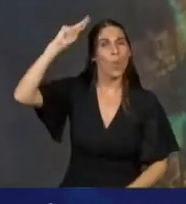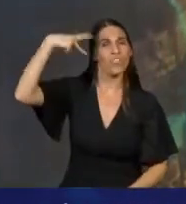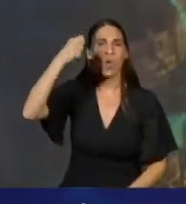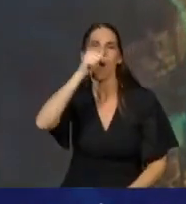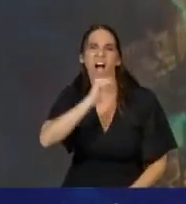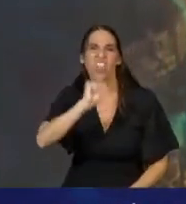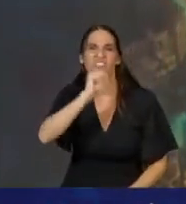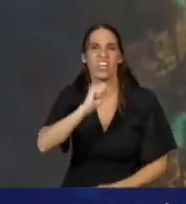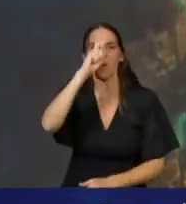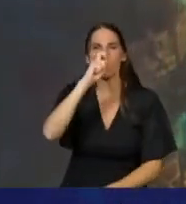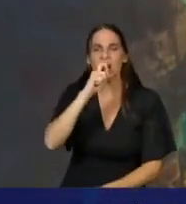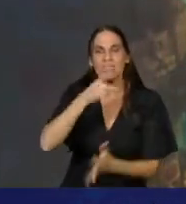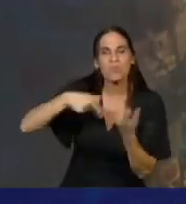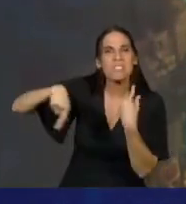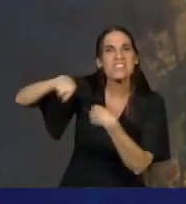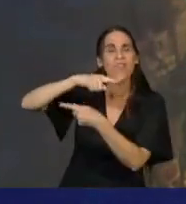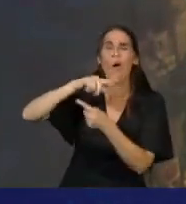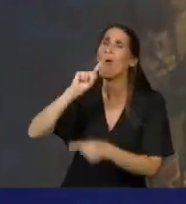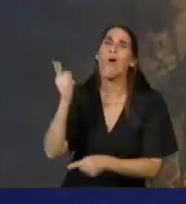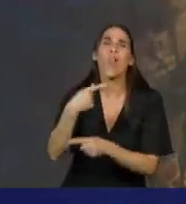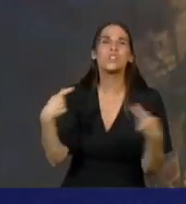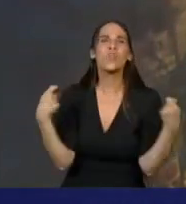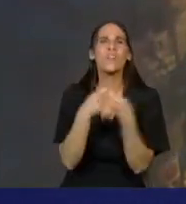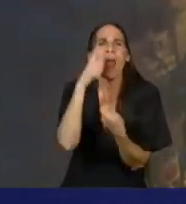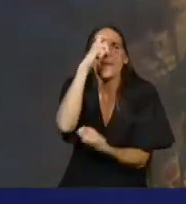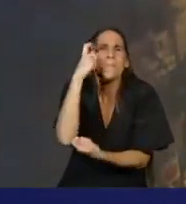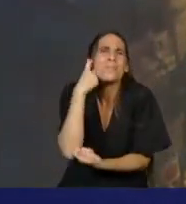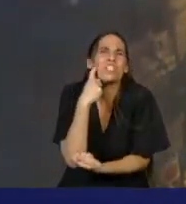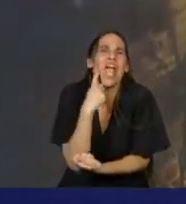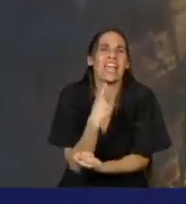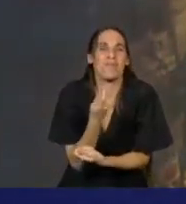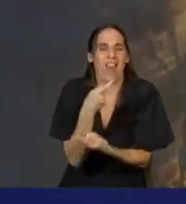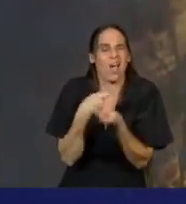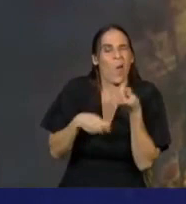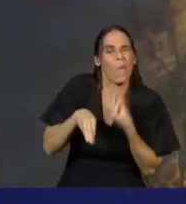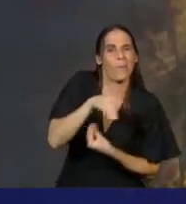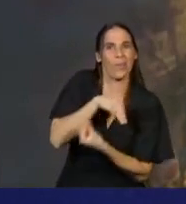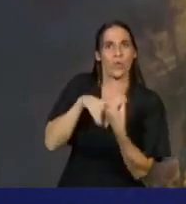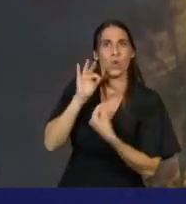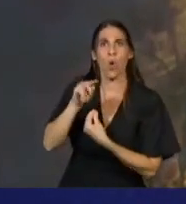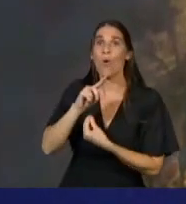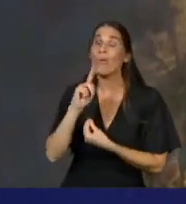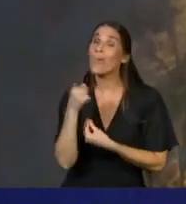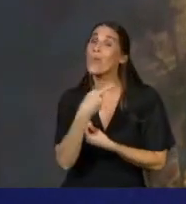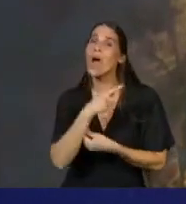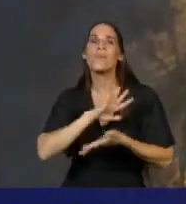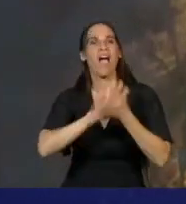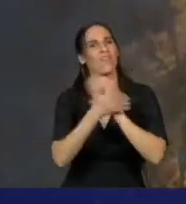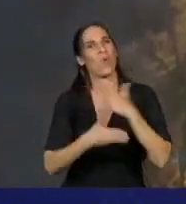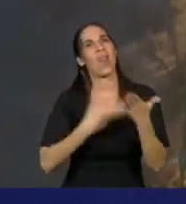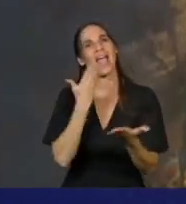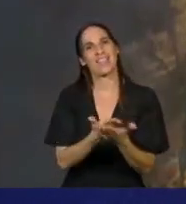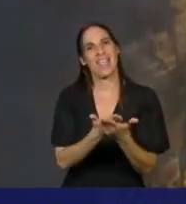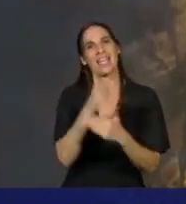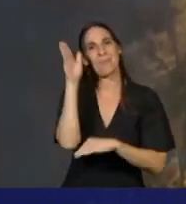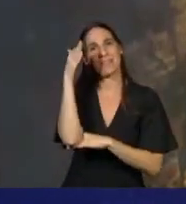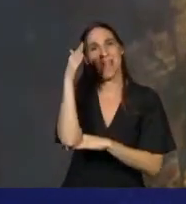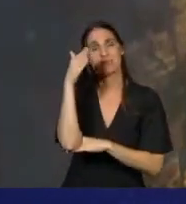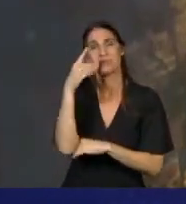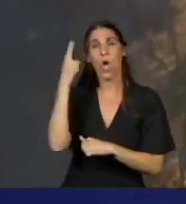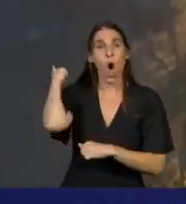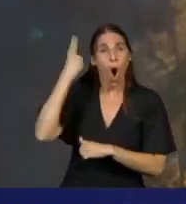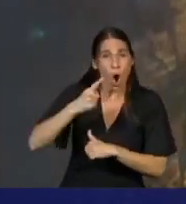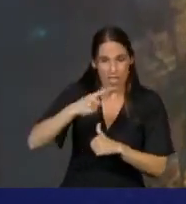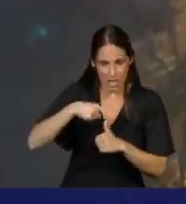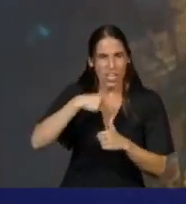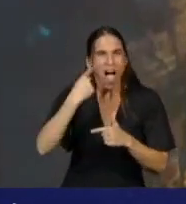החנפנים והמושחתים שמקיפים אותו, כל השותפים לפשעים ולקומבינות שלו, כולם יהפכו לעדי מדינה. העונש המצטבר